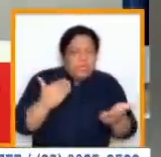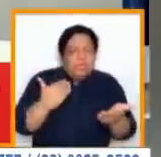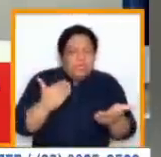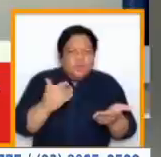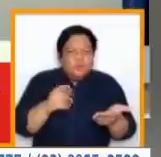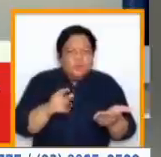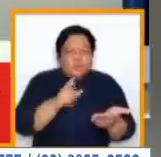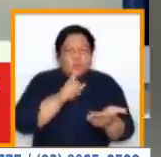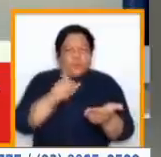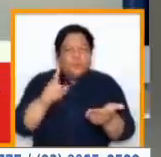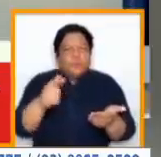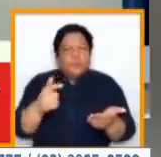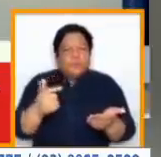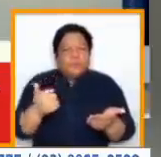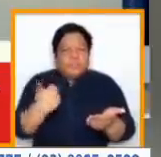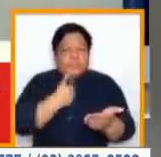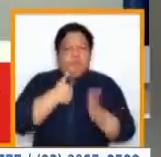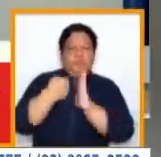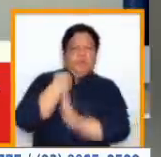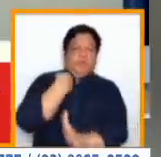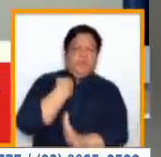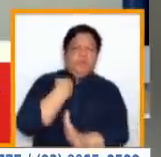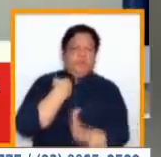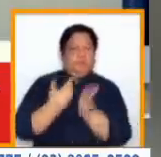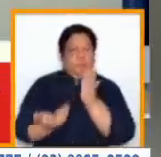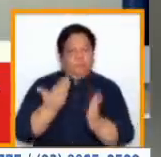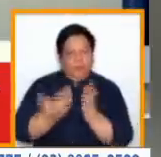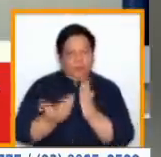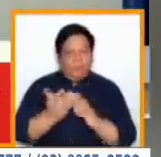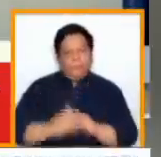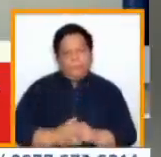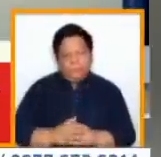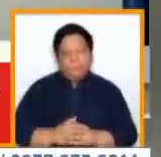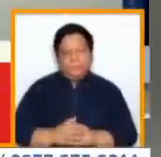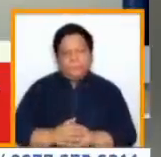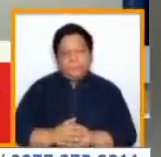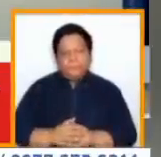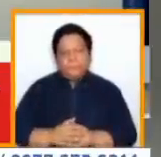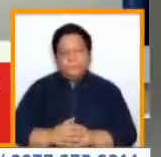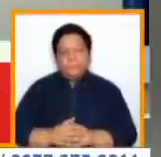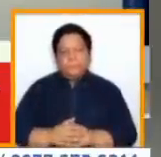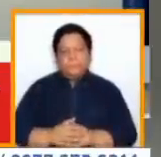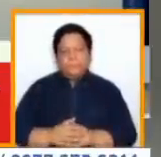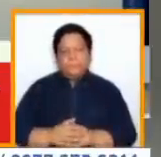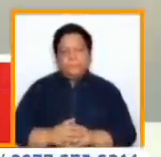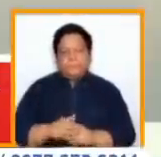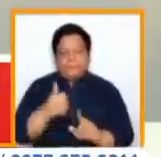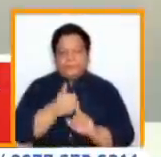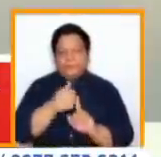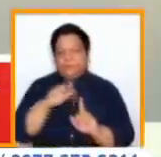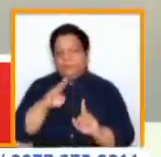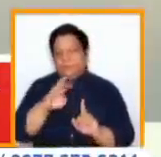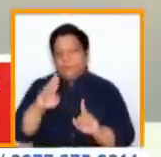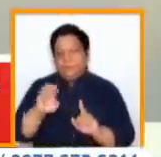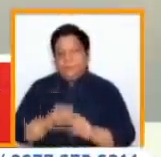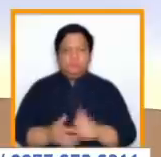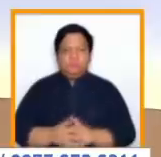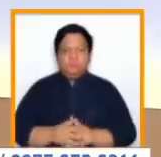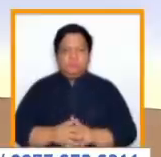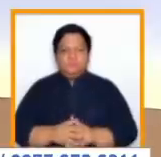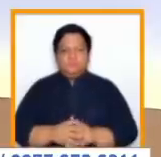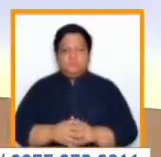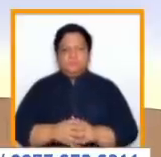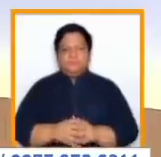na walang foul play at maaring nag-commit nga ng suicide si Brianna. Going to that